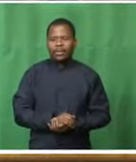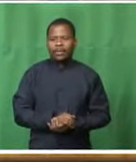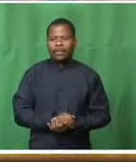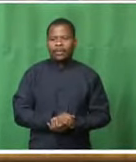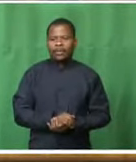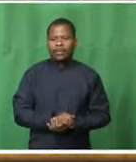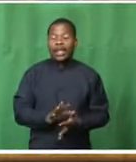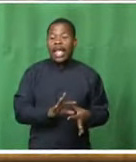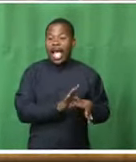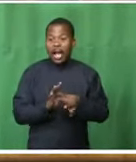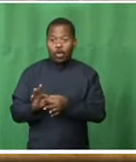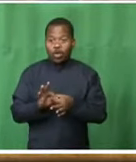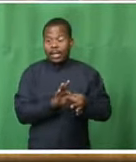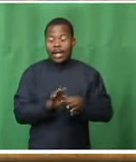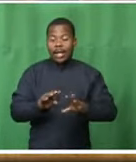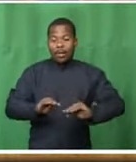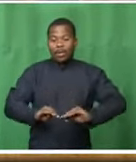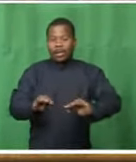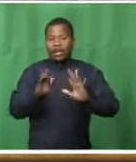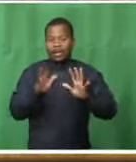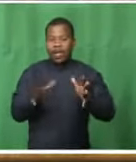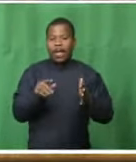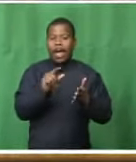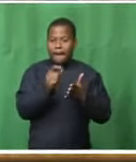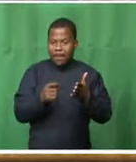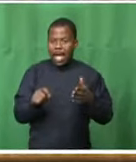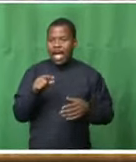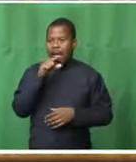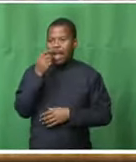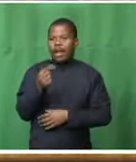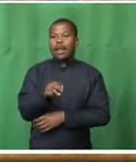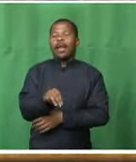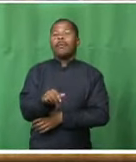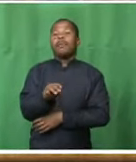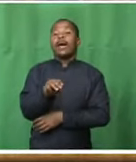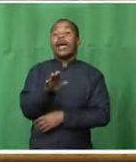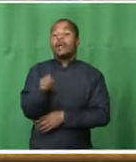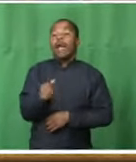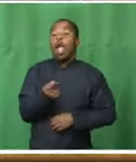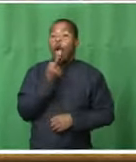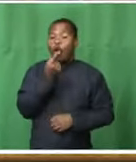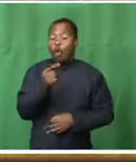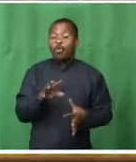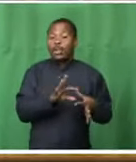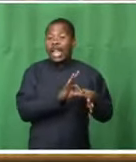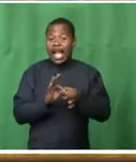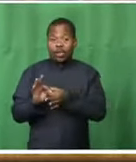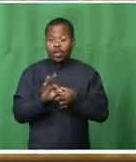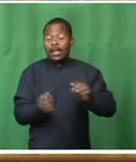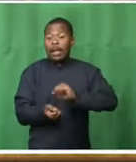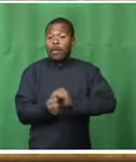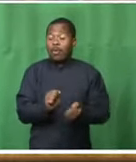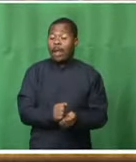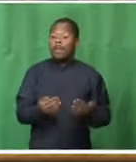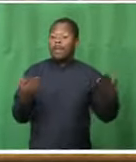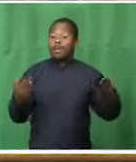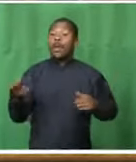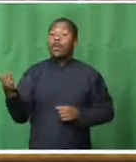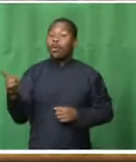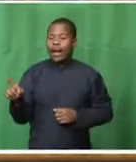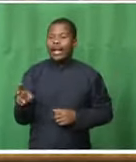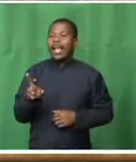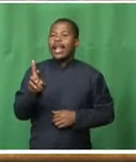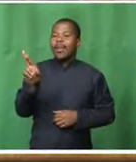Babhalane wenhlangano yabaceceshi lapha eveni Musa Mamba uthi bayinhlangano babhekene nenkinga lenkulu yabaceceshi